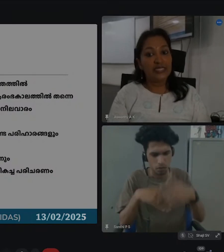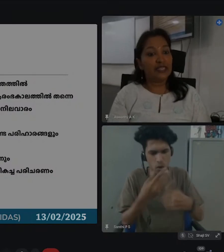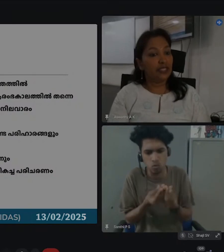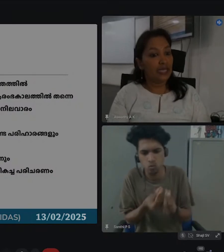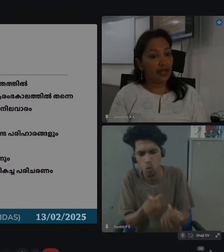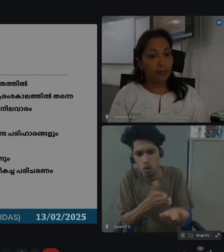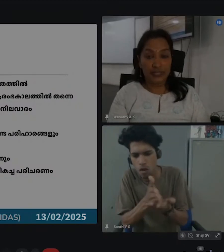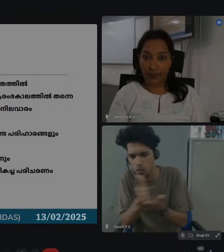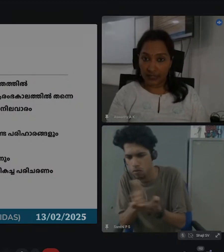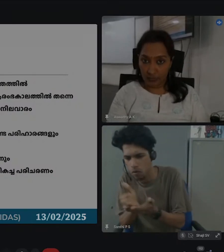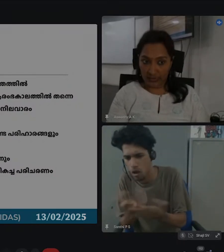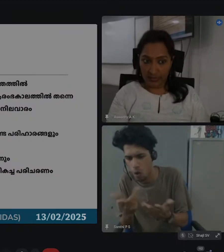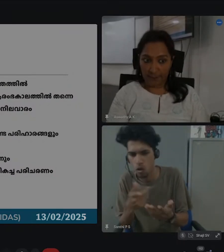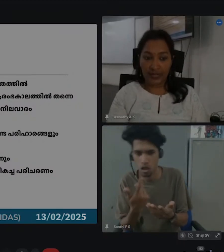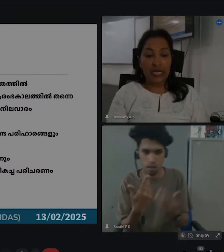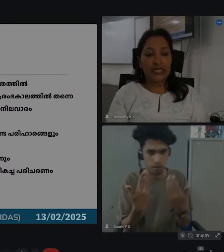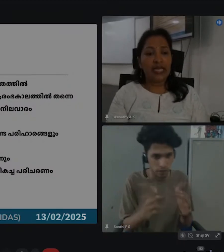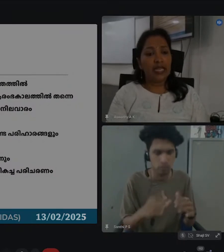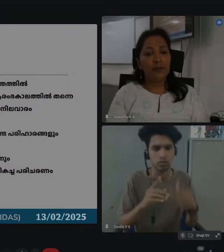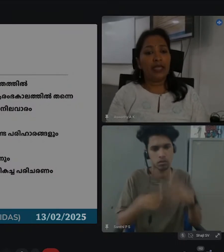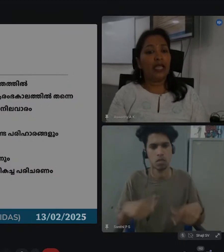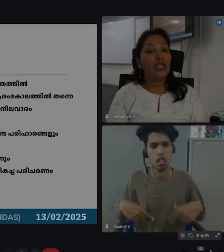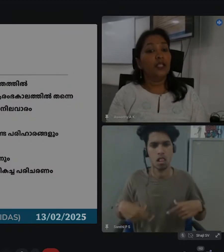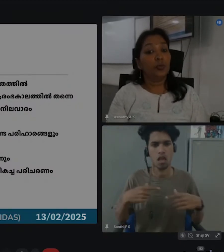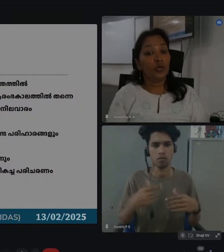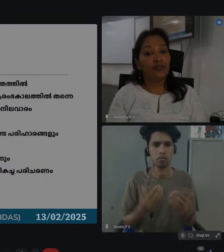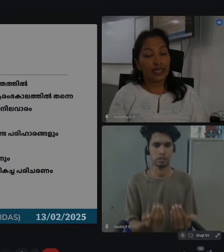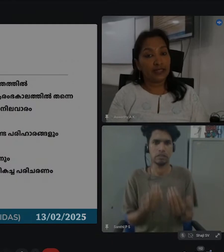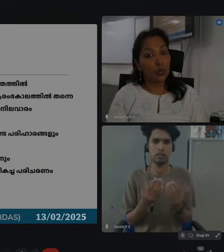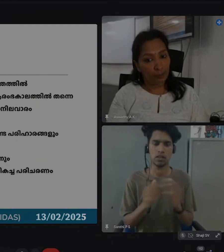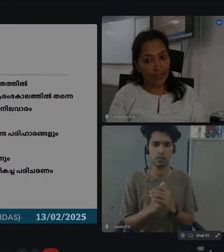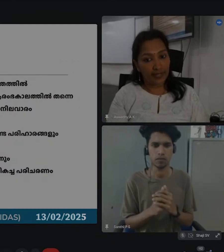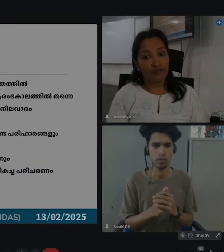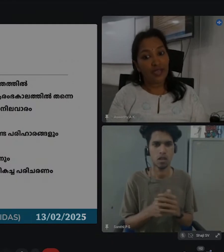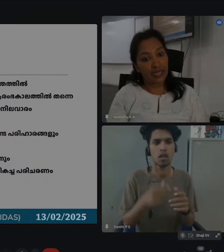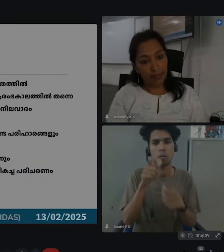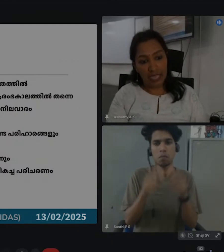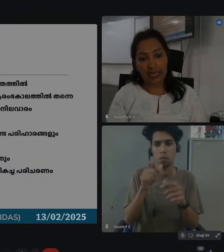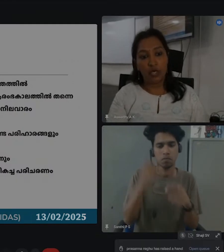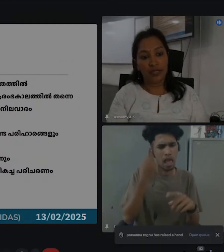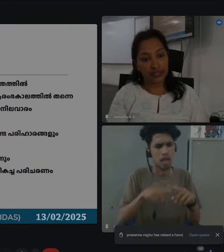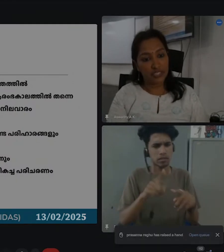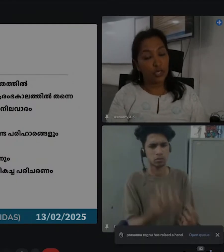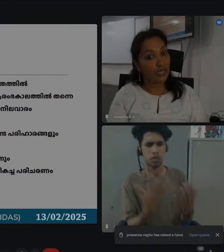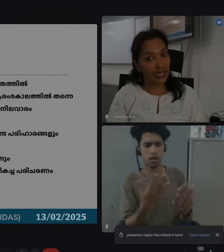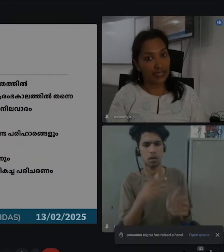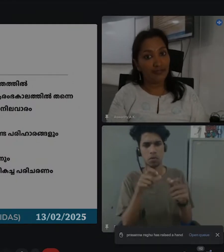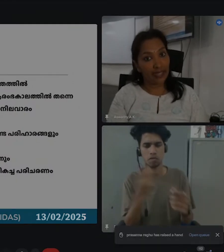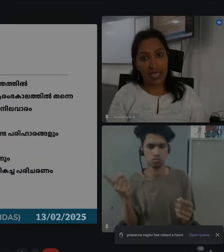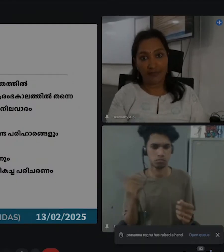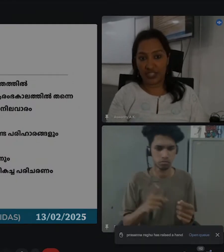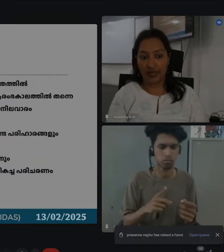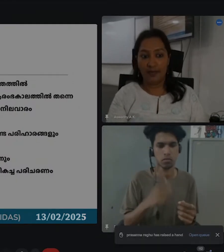വഴി ജീവിത നിലവാരം മെച്ചപ്പെടുത്താവുന്നതാണ്. ഇതിലെല്ലാ മേഖലകളിൽ നിന്നുമുള്ള വിദഗ്ധർ ഉൾപ്പെട്ട് വേണ്ട പരിഹാരങ്ങളും